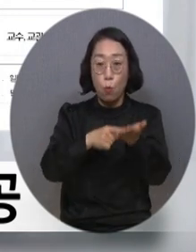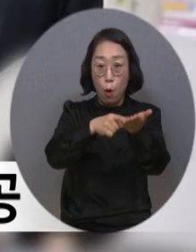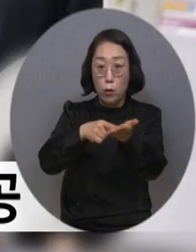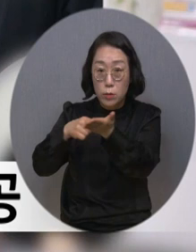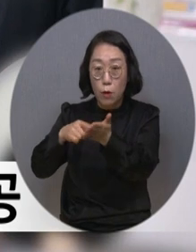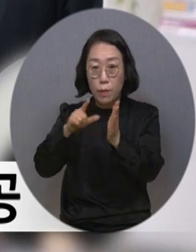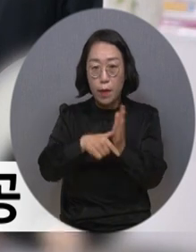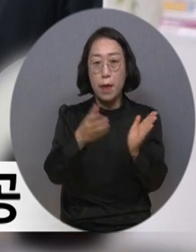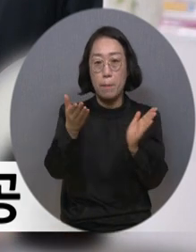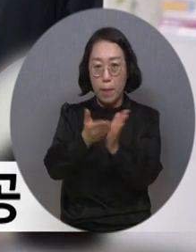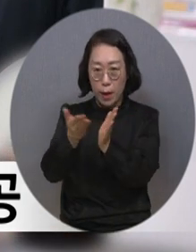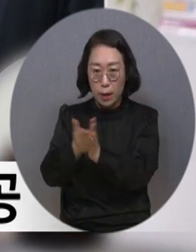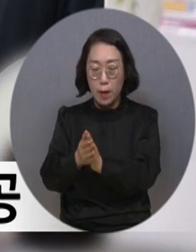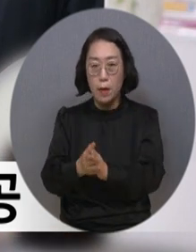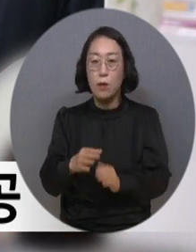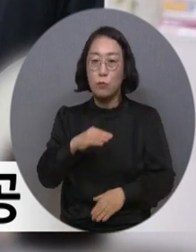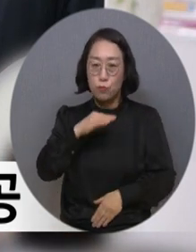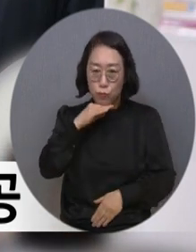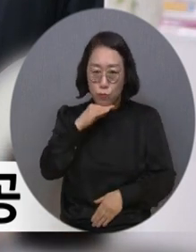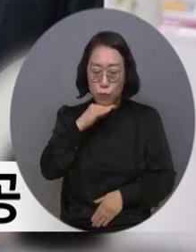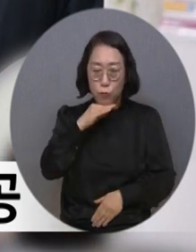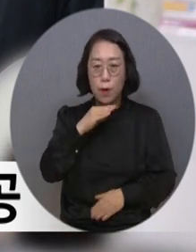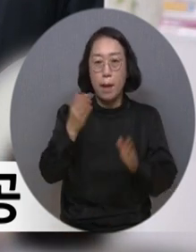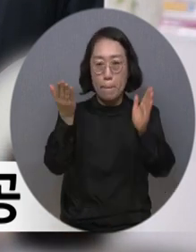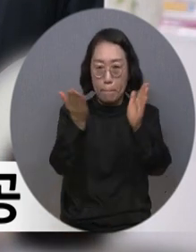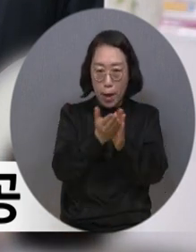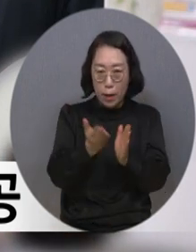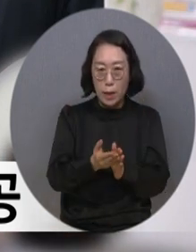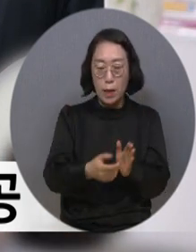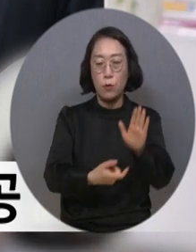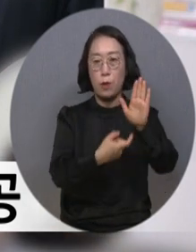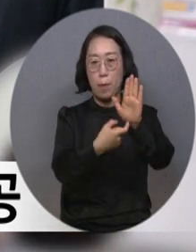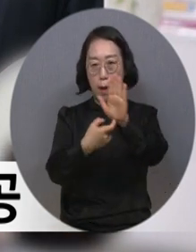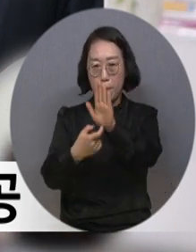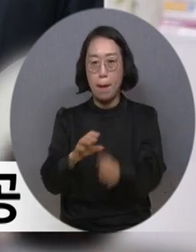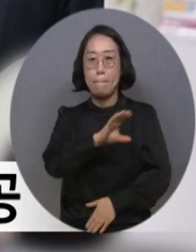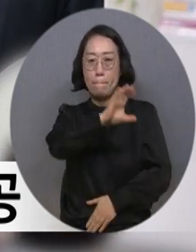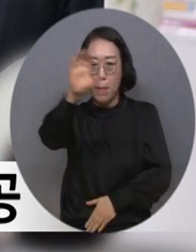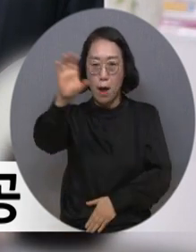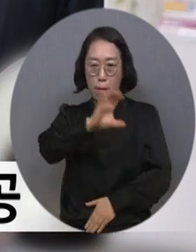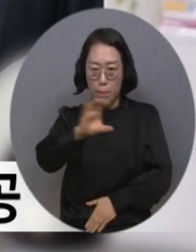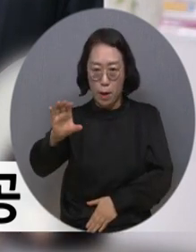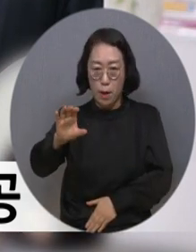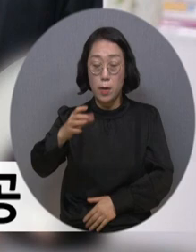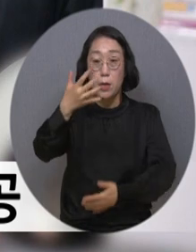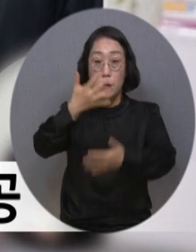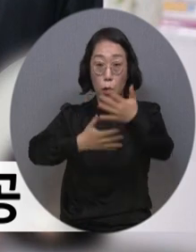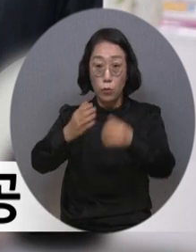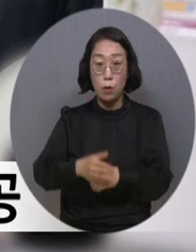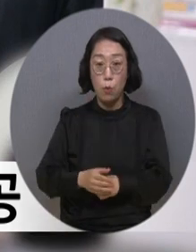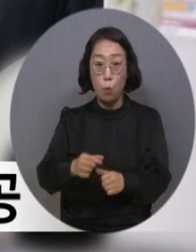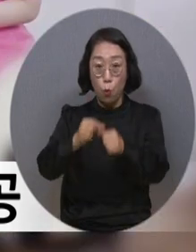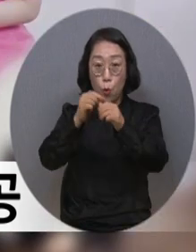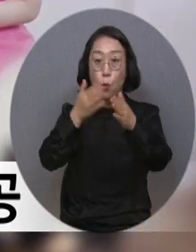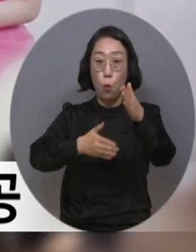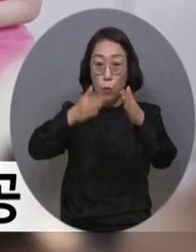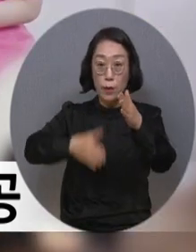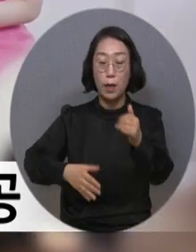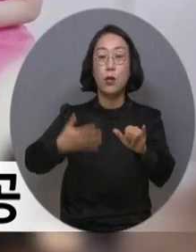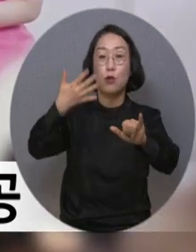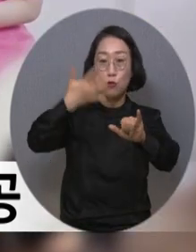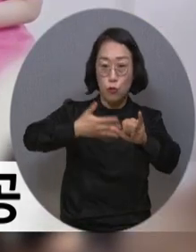시기를 고려해 시차를 두고 제공될 예정입니다 공개된 영상을 한국 장애인 고용공단 유튜브와